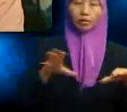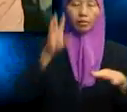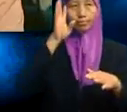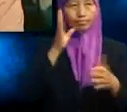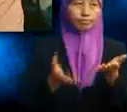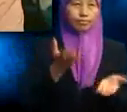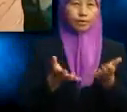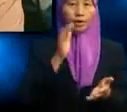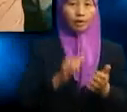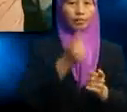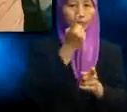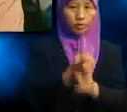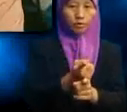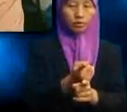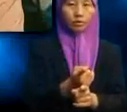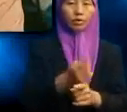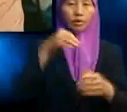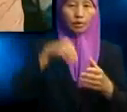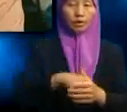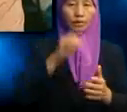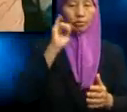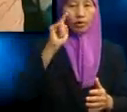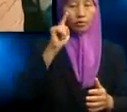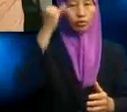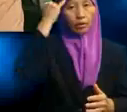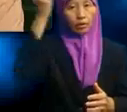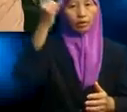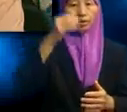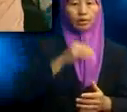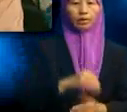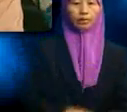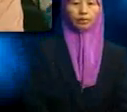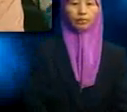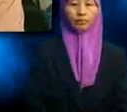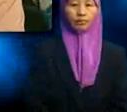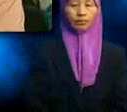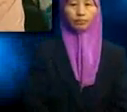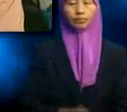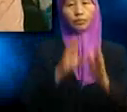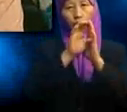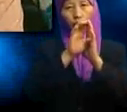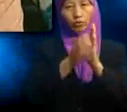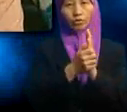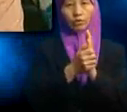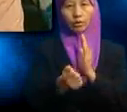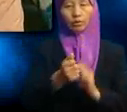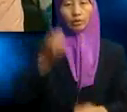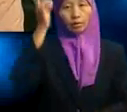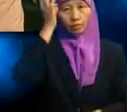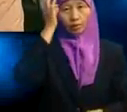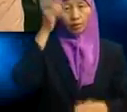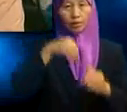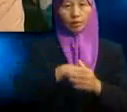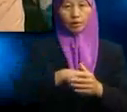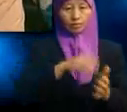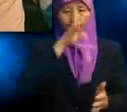pertimbangan yang sewajarnya terhadap sesuatu idea atau perkara itu. Antara kemahiran berfikir secara kritis